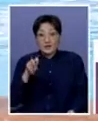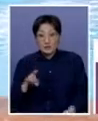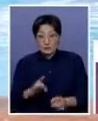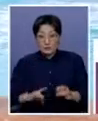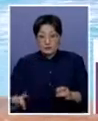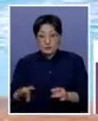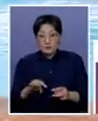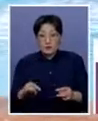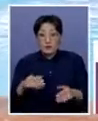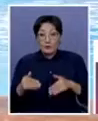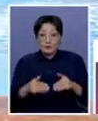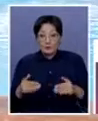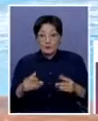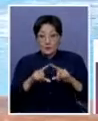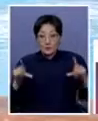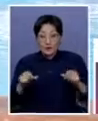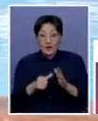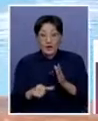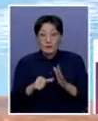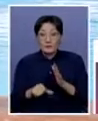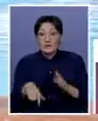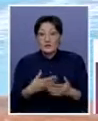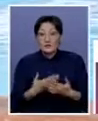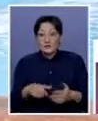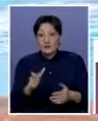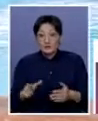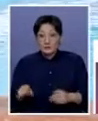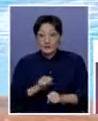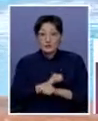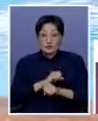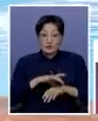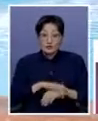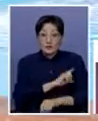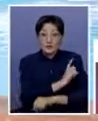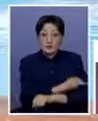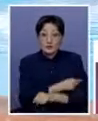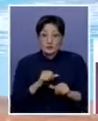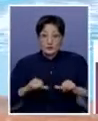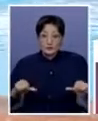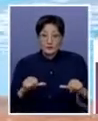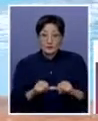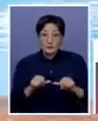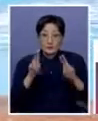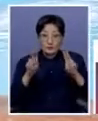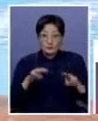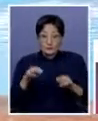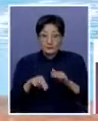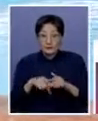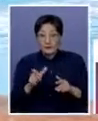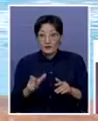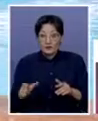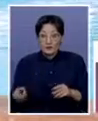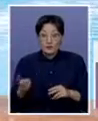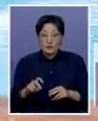ықшамауданындағы мына аквапаркте 60 шақты адамның демалып жатқаны анықталды. Күшейтілген карантин кезінде тәртіпке бағынбаған келушілерді